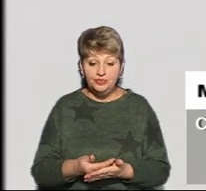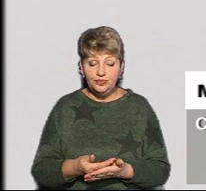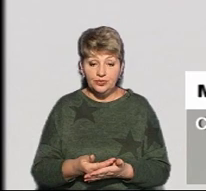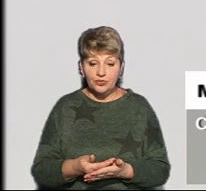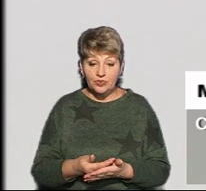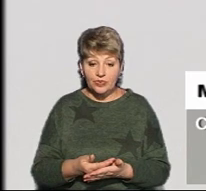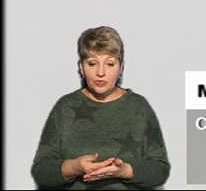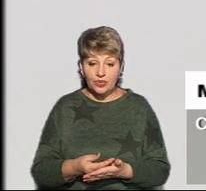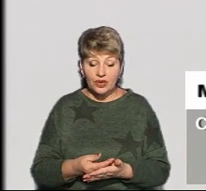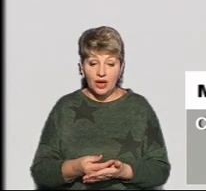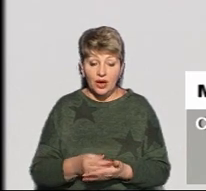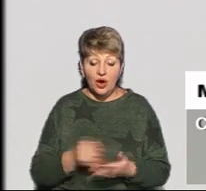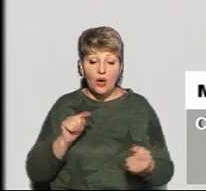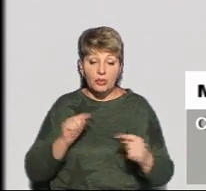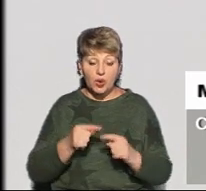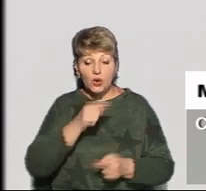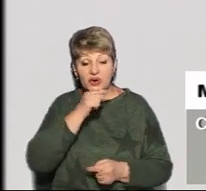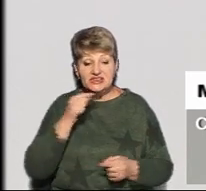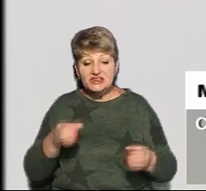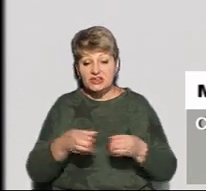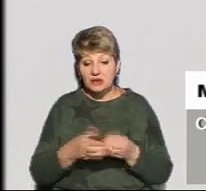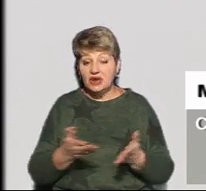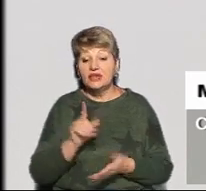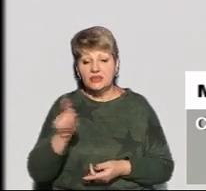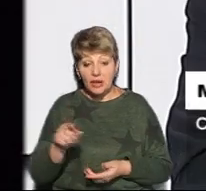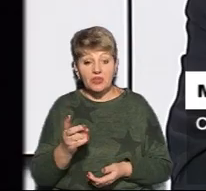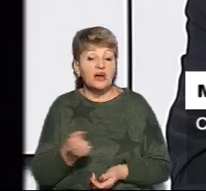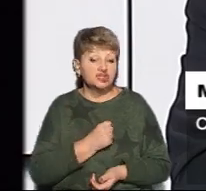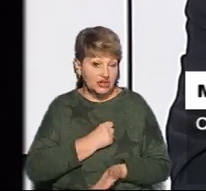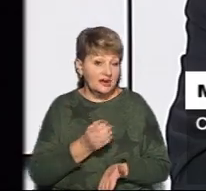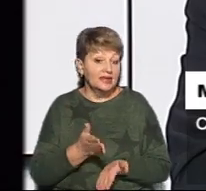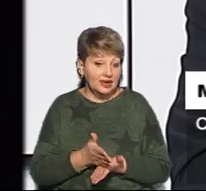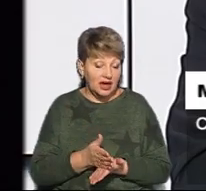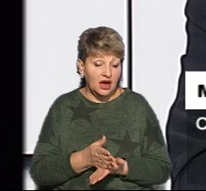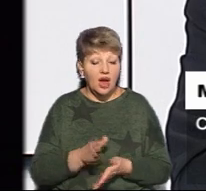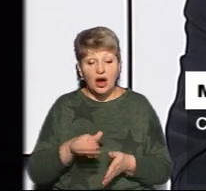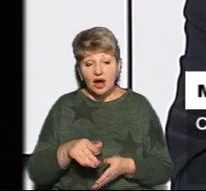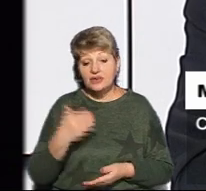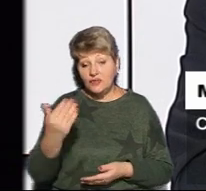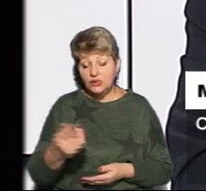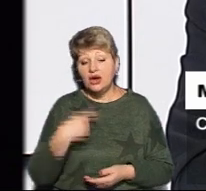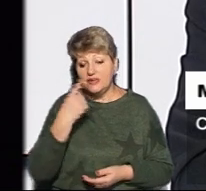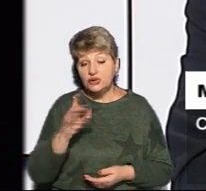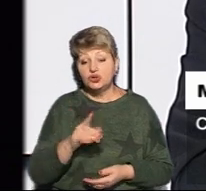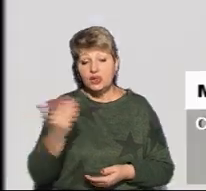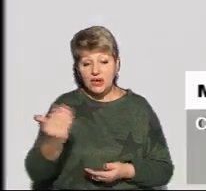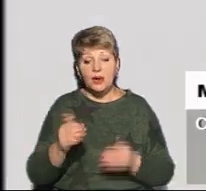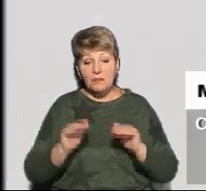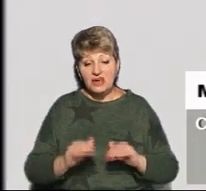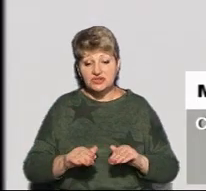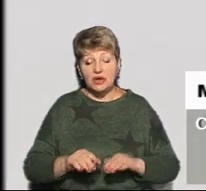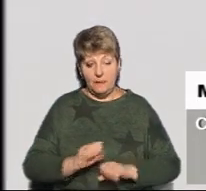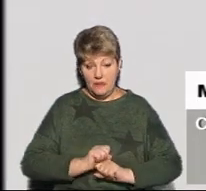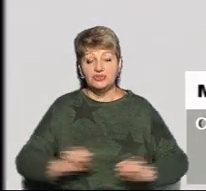умовна проросійським силам, да, які там, на жаль, є. Хоча вони там на місці всі говорять, що вони місцеві патріоти, я не буду з ними